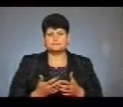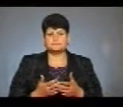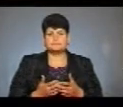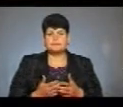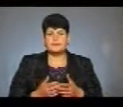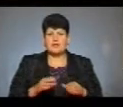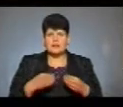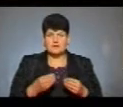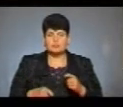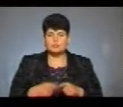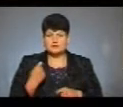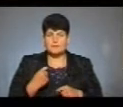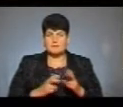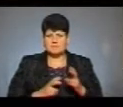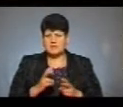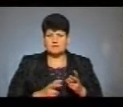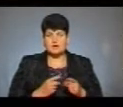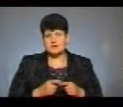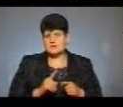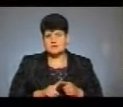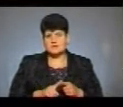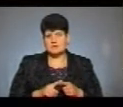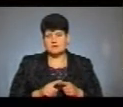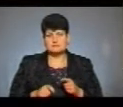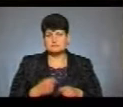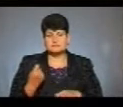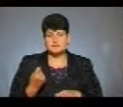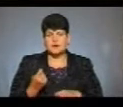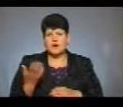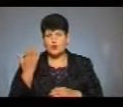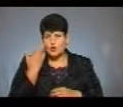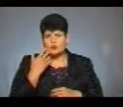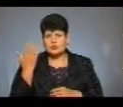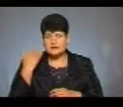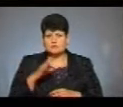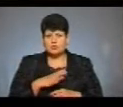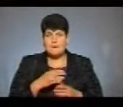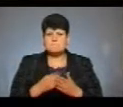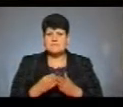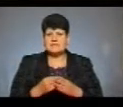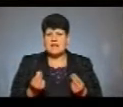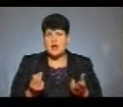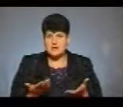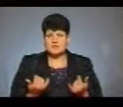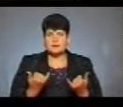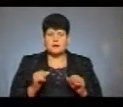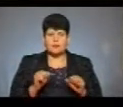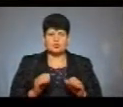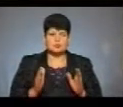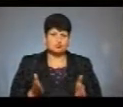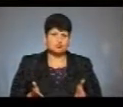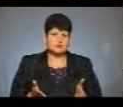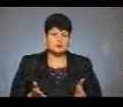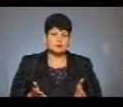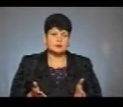шкоду підприємству. Але це, знову ж таки, це нанесення шкоди. Колись вона була матеріальна, тепер вона може бути, не